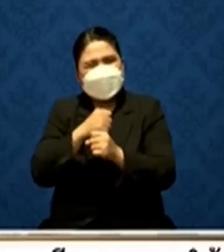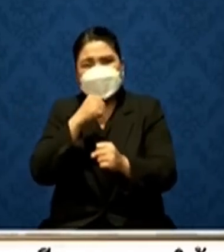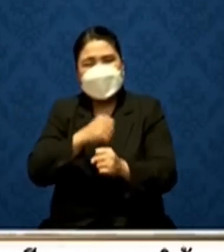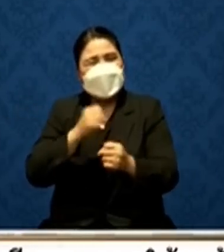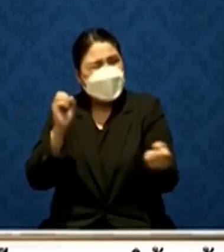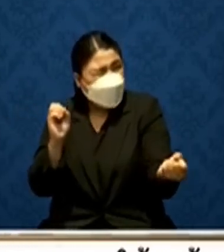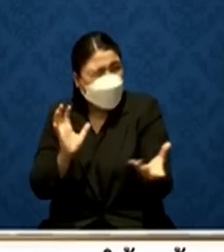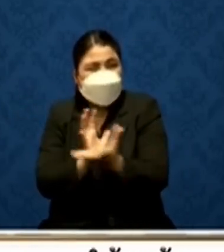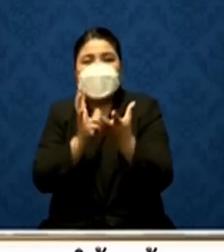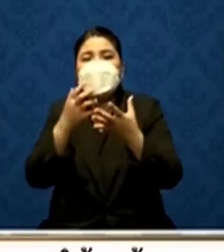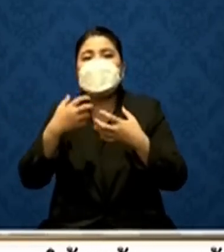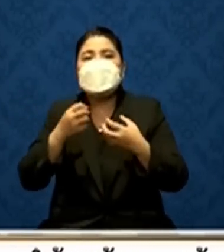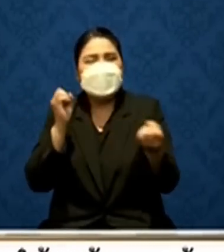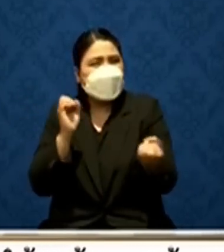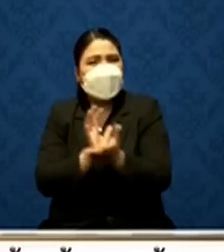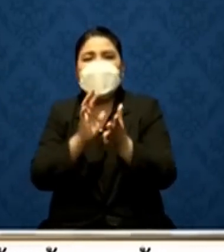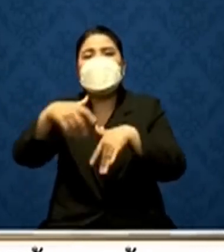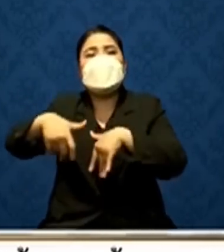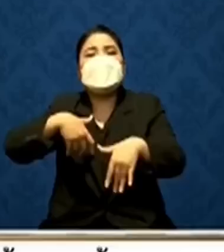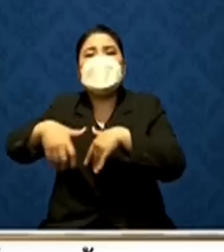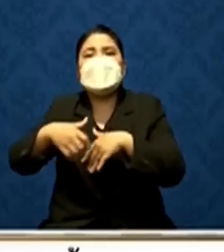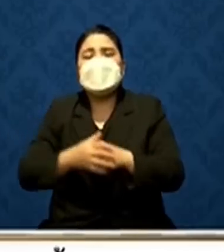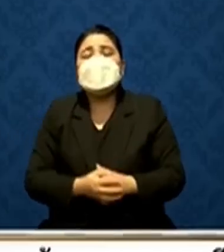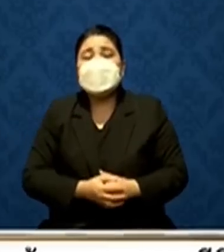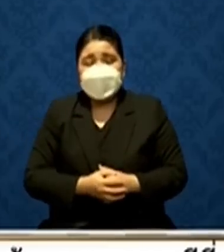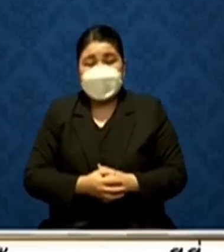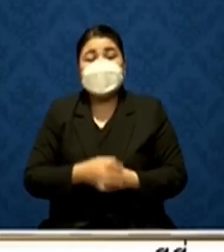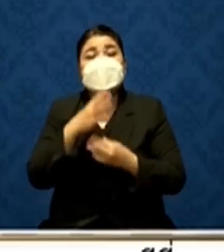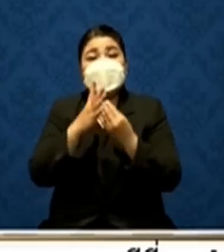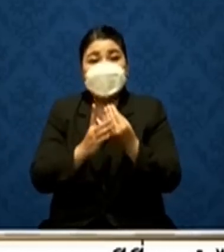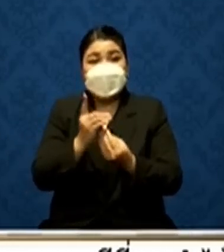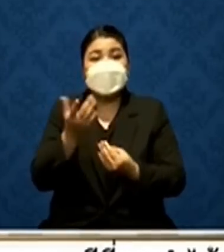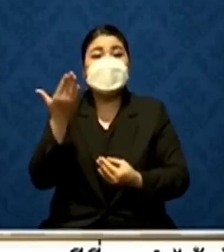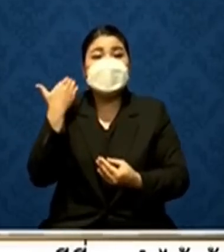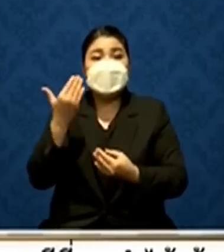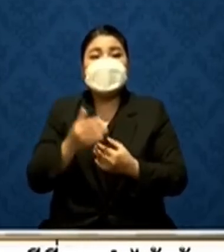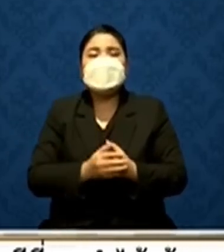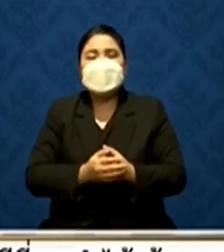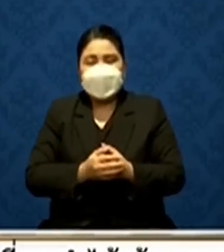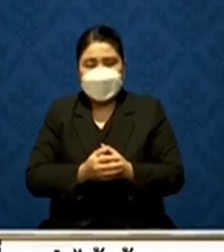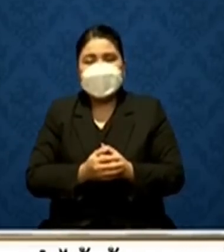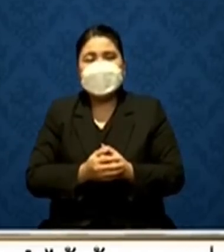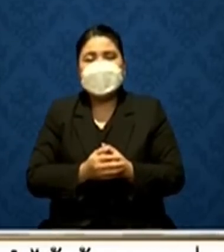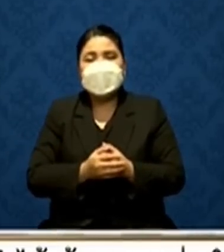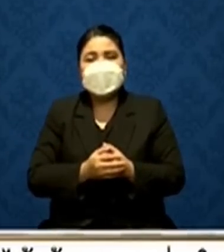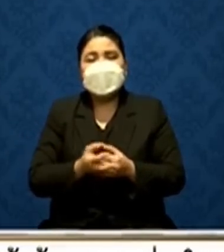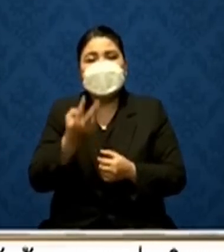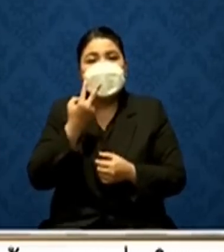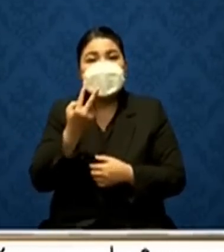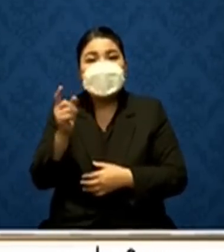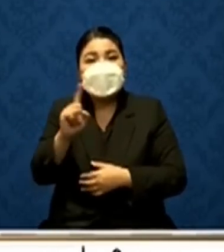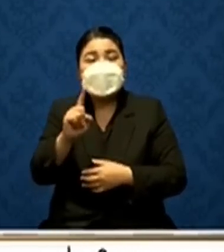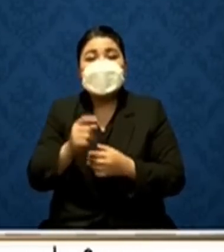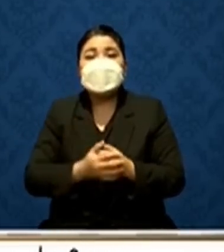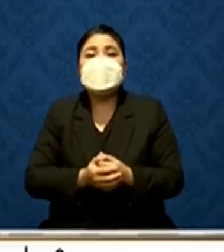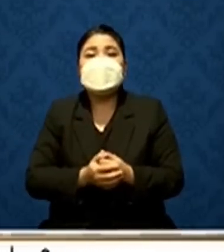ยังไม่พอและเมื่ออาทิตย์ที่ผ่านมาท่านประธานสังเกตนะครับมีการ